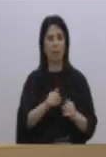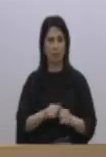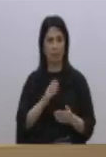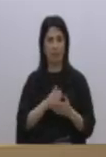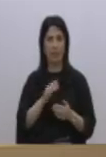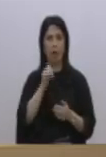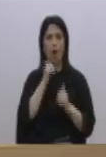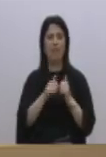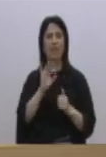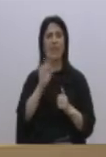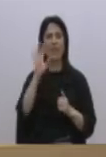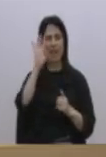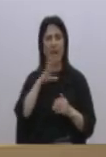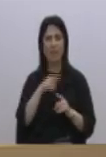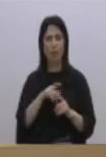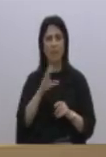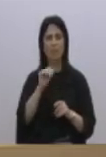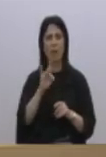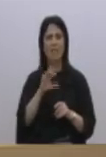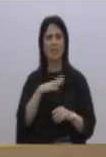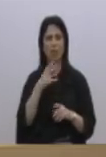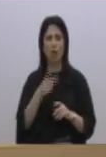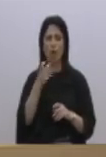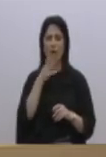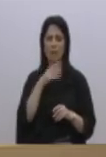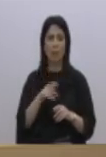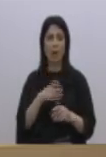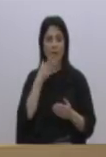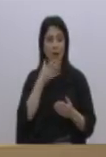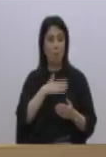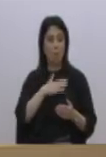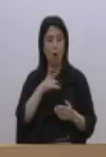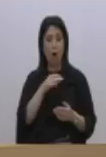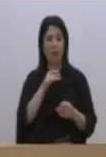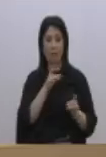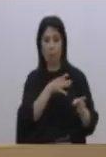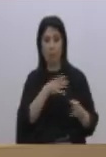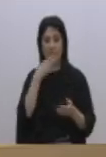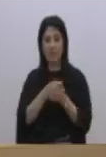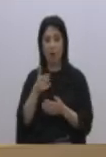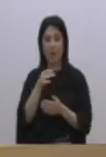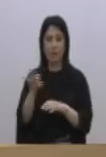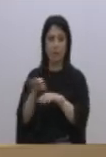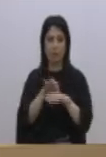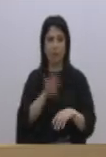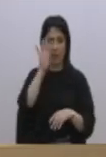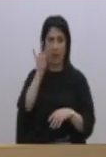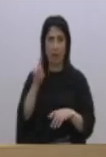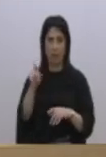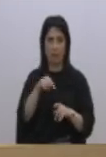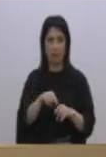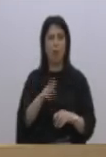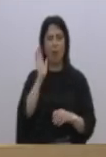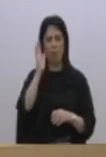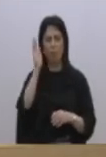ყოველთვის ირანი იყო და სპარსეთი იყო და რა ბოლო 200 წელი ახლა რუსებმა დაგვიპყრეს და გაგვაქრისტიანეს თორე ადრე თუ გვიან ისევ დაუბრუნდებით და